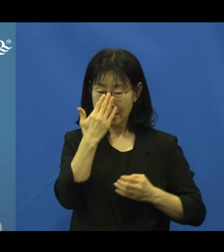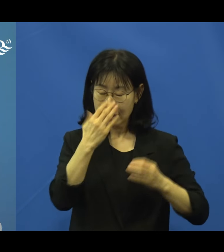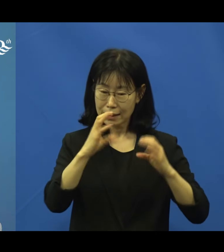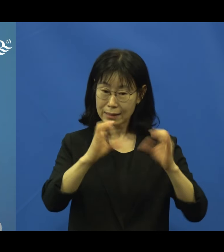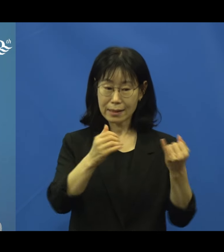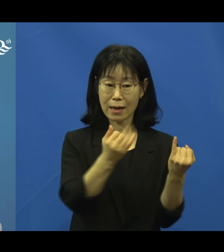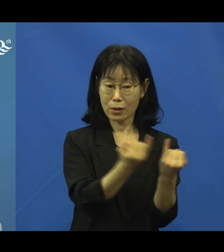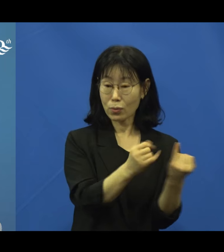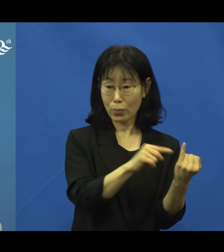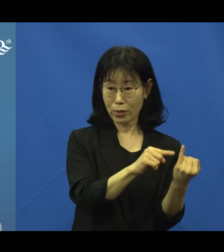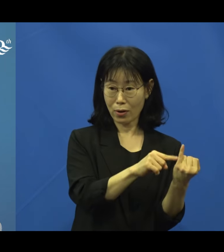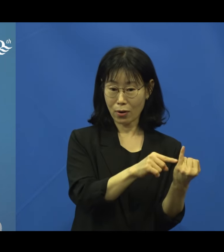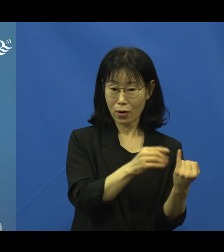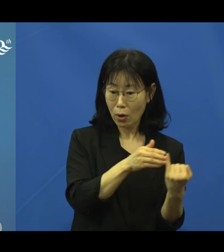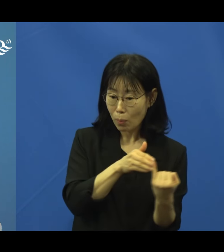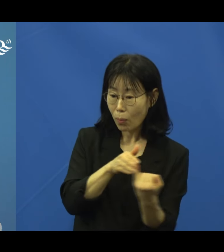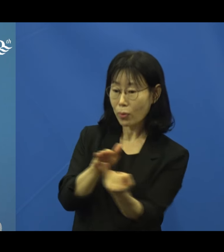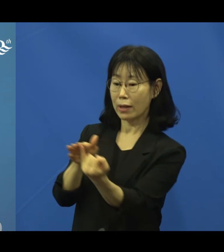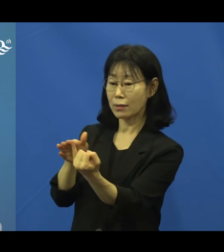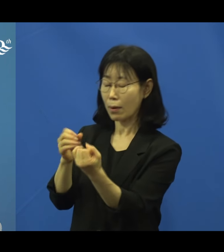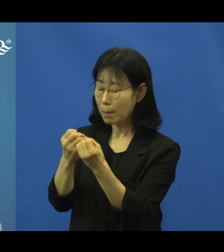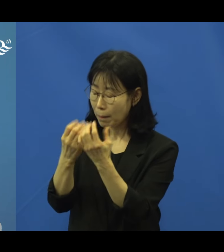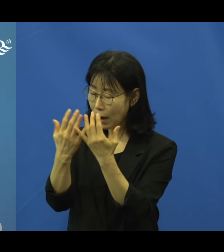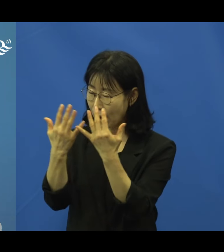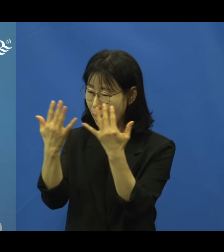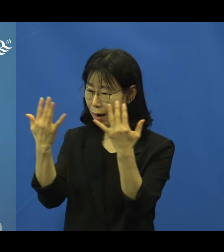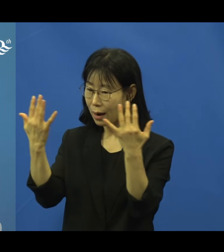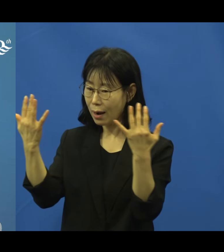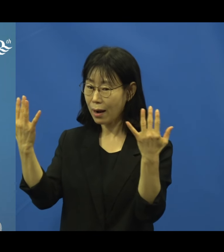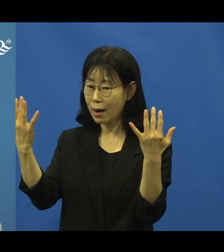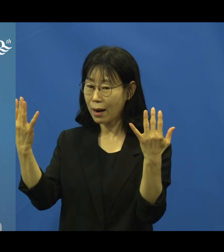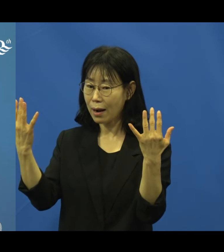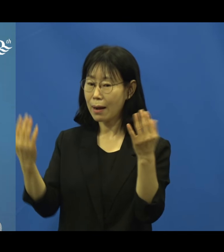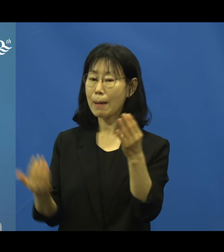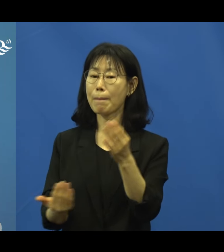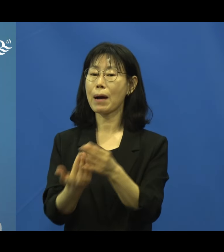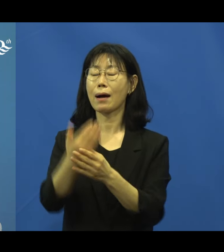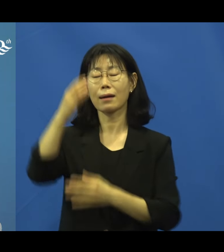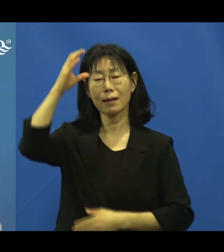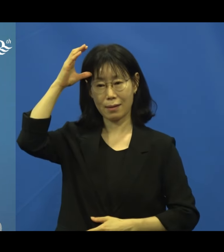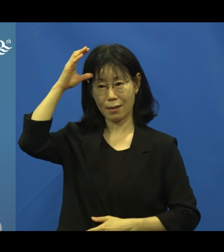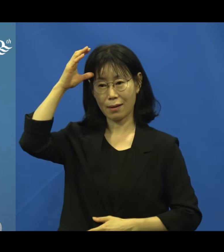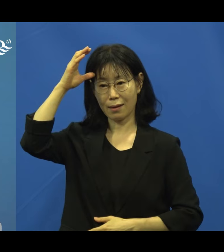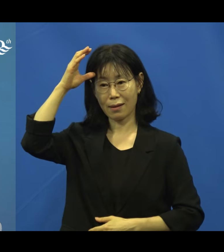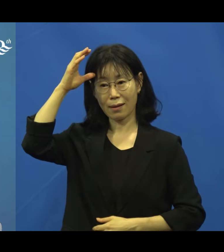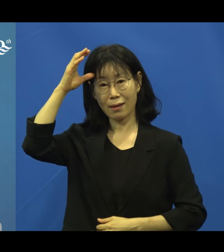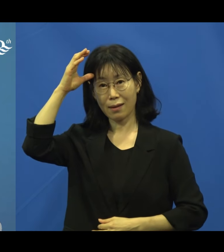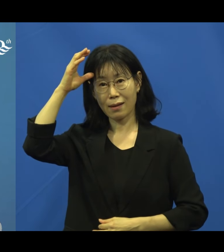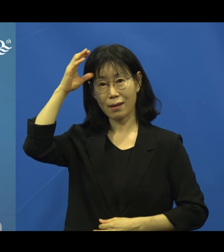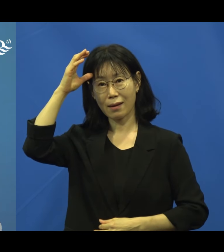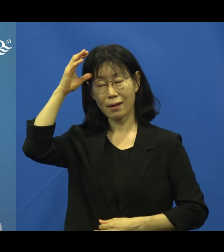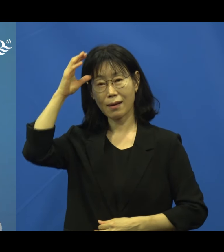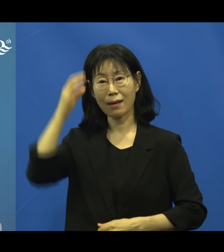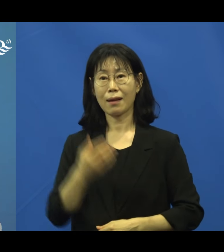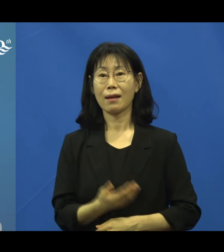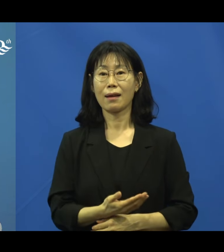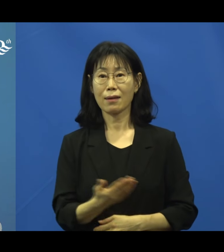여러분, 인생의 답은 예상치 않은 곳에서 일어납니다. 예상치 않는. 이 어린